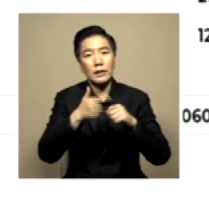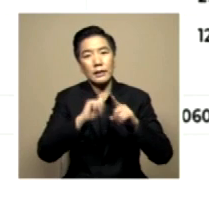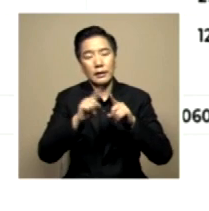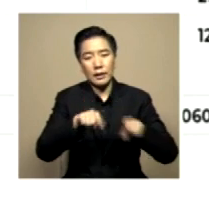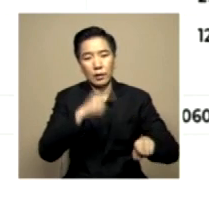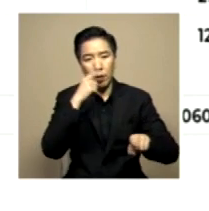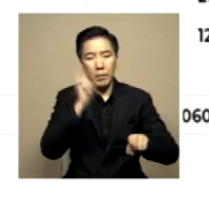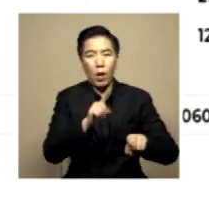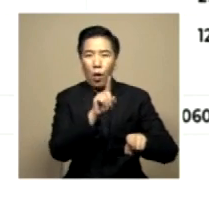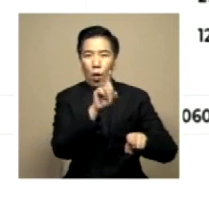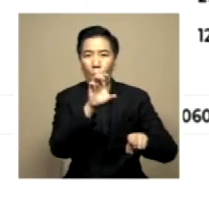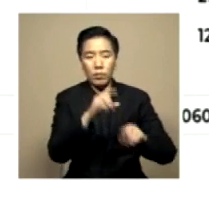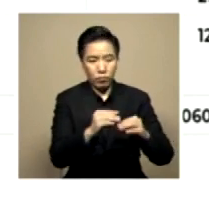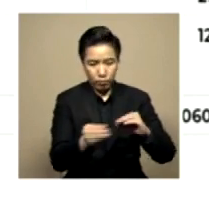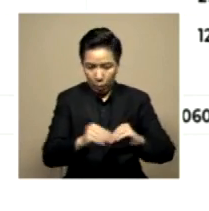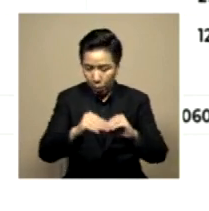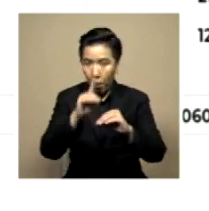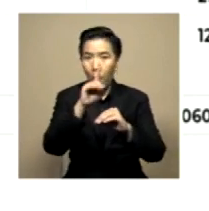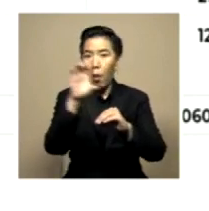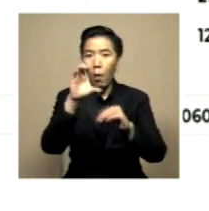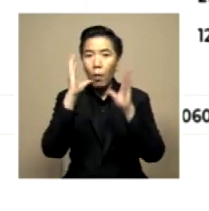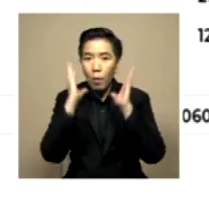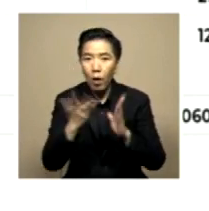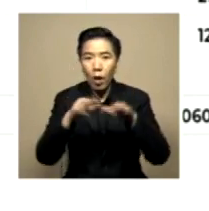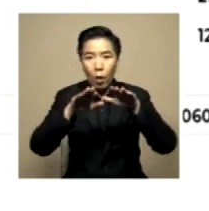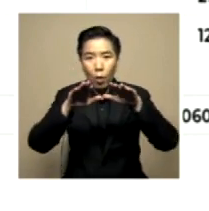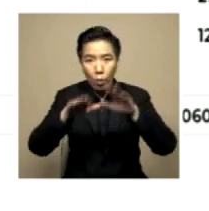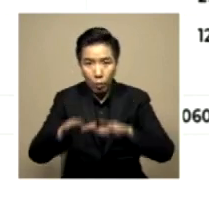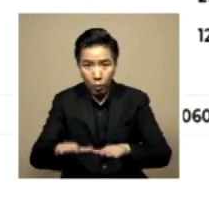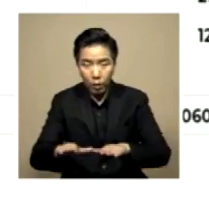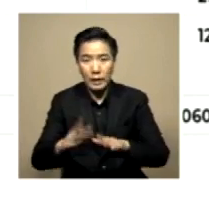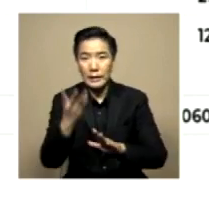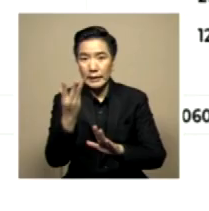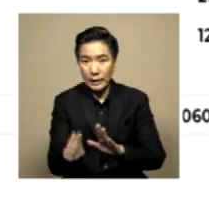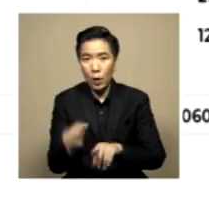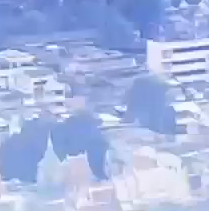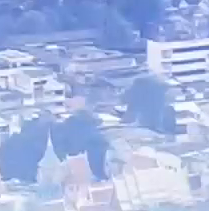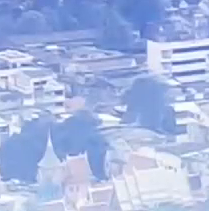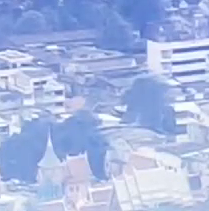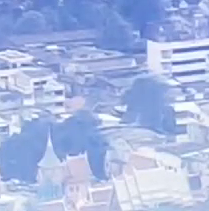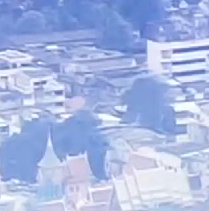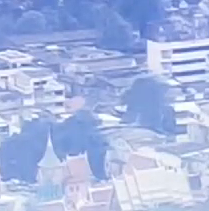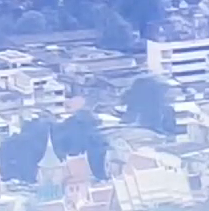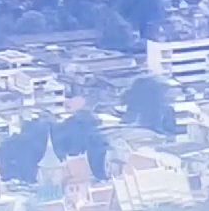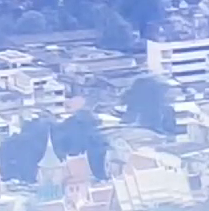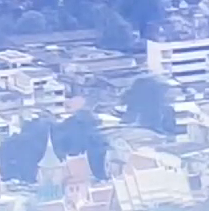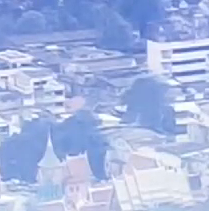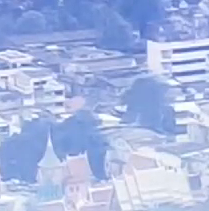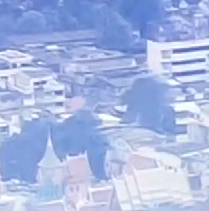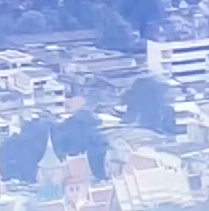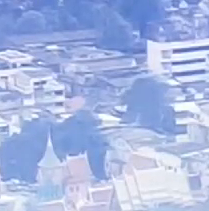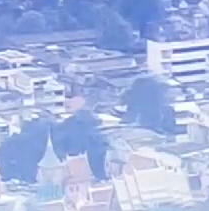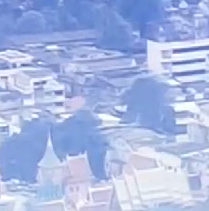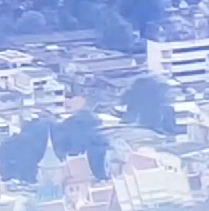รอดูด้วยนะคะฟังการย้ำเตือนประเด็นนี้เพิ่มเติมจากทางคุณหมอทวีสินค่ะ หลายๆคนให้ความร่ว